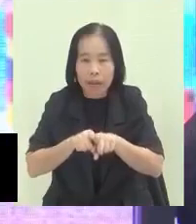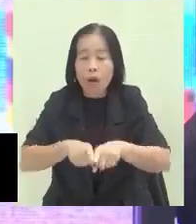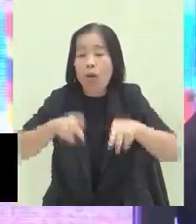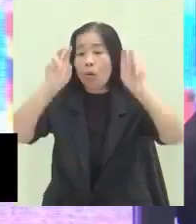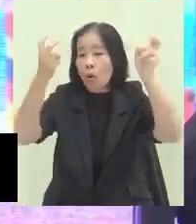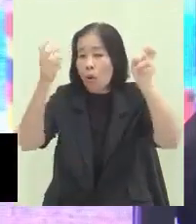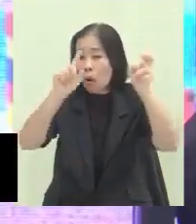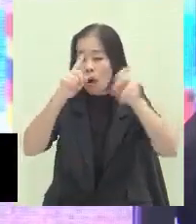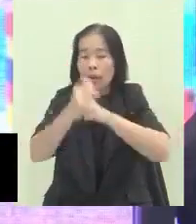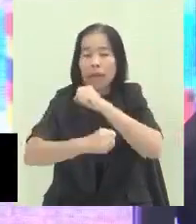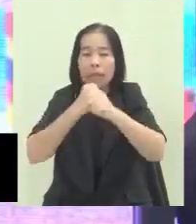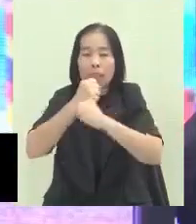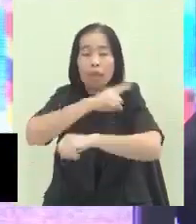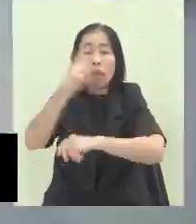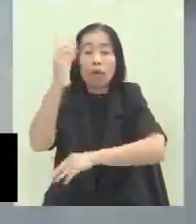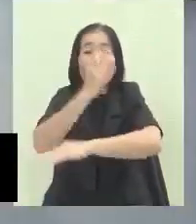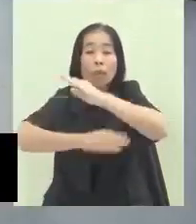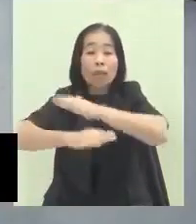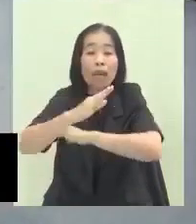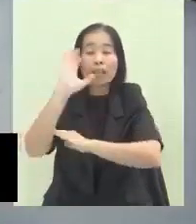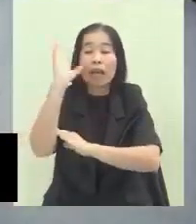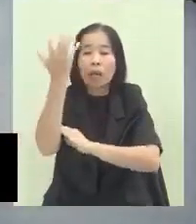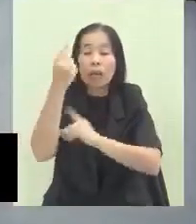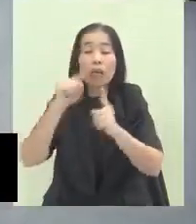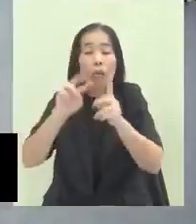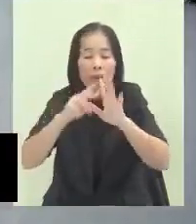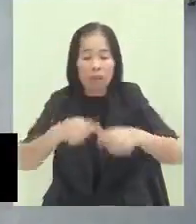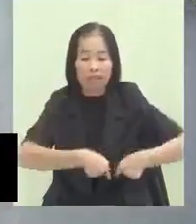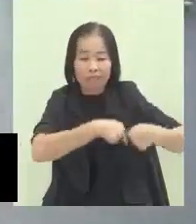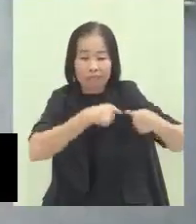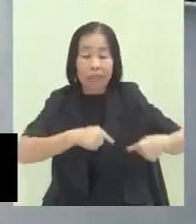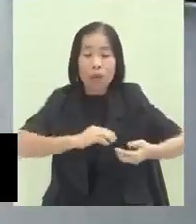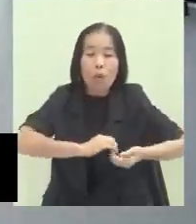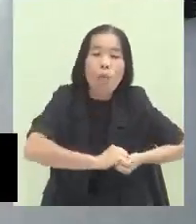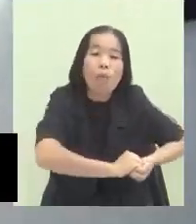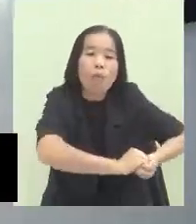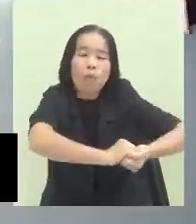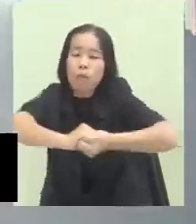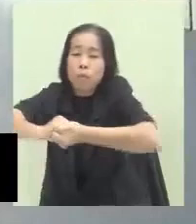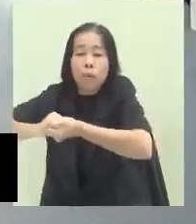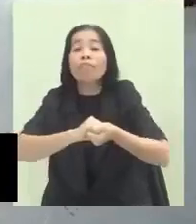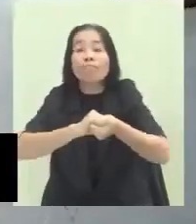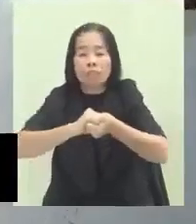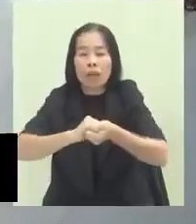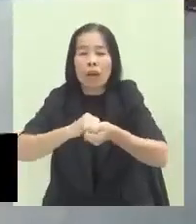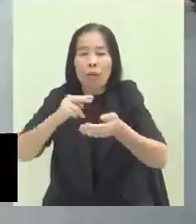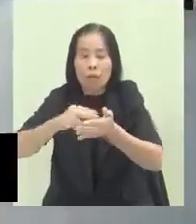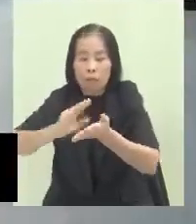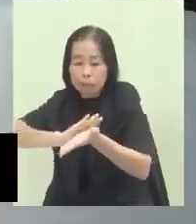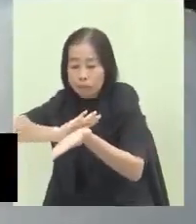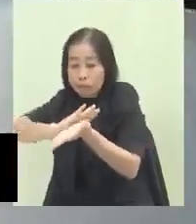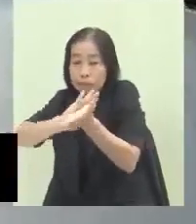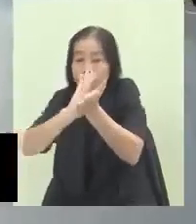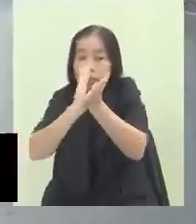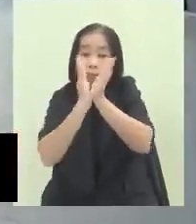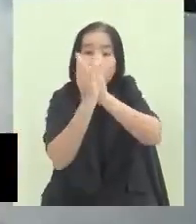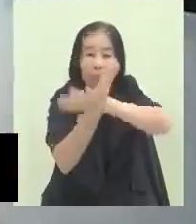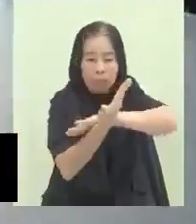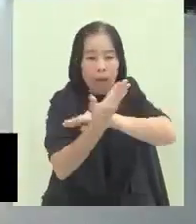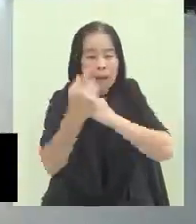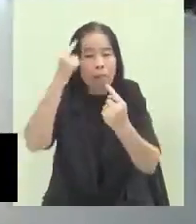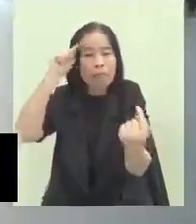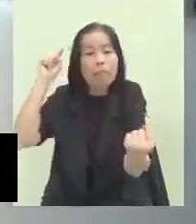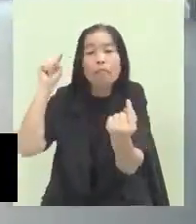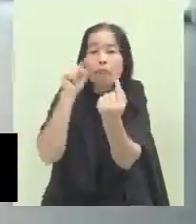คนพิการสากลคือรวมพลังเป็นหนึ่งเดียวกันเพื่อพลิกฟื้นและบรรลุเป้าหม